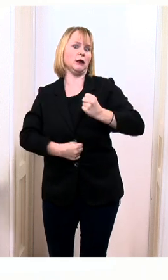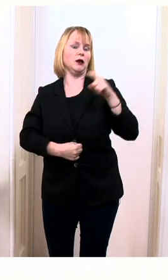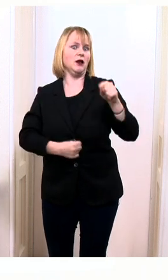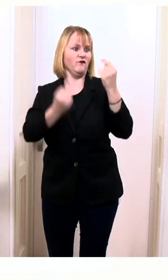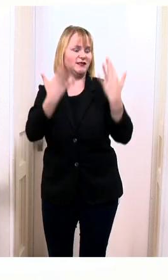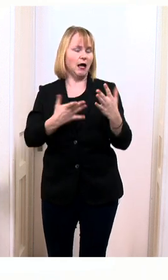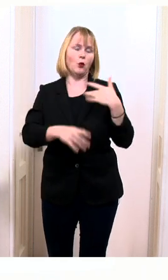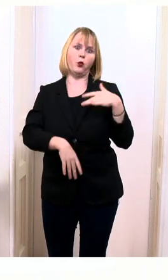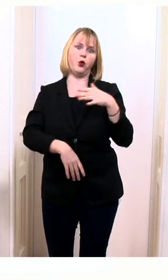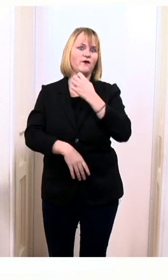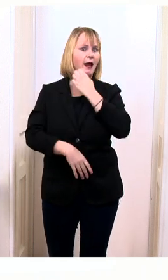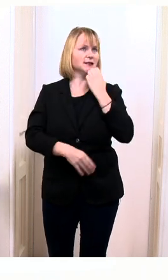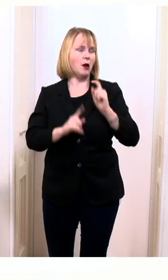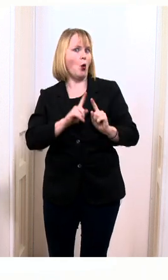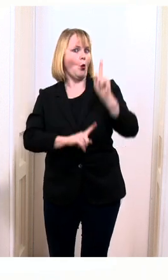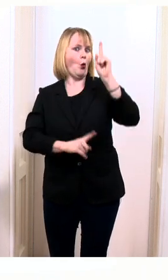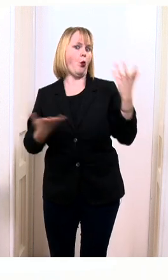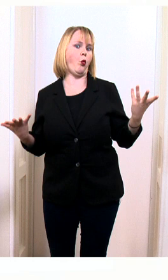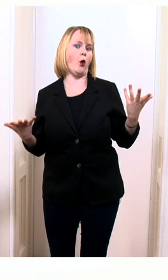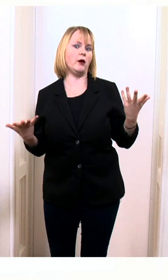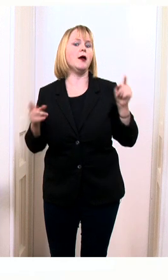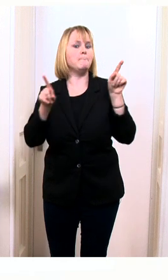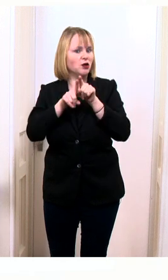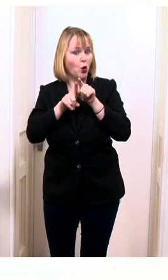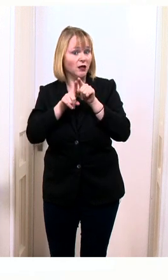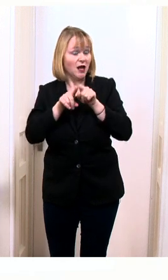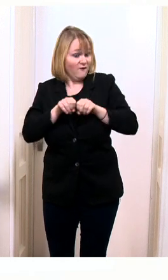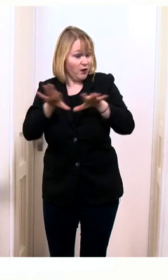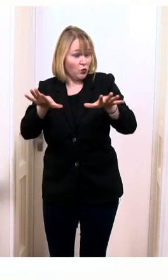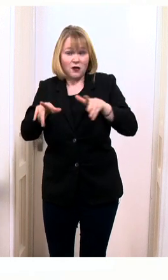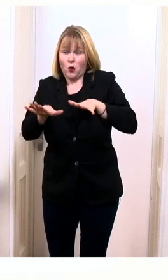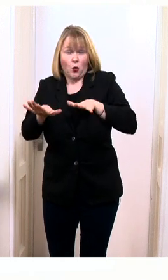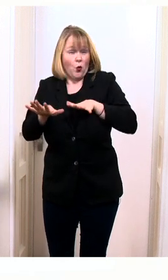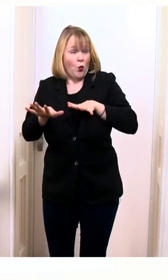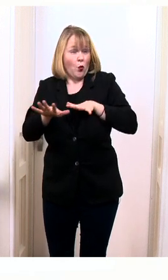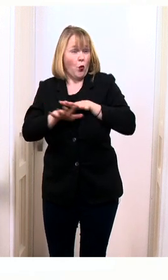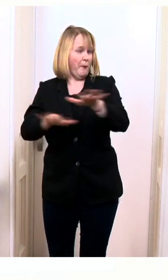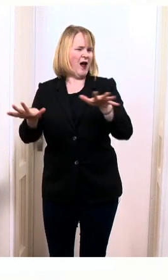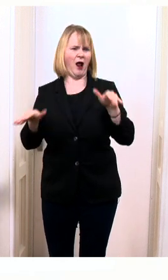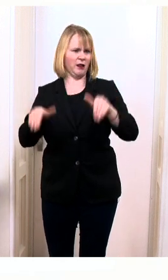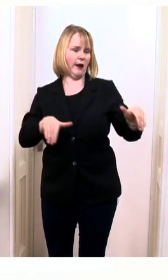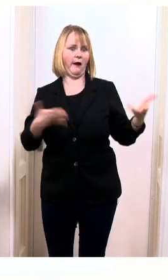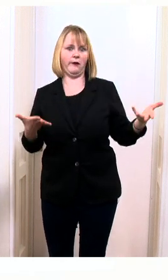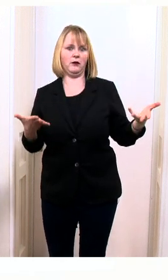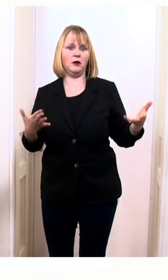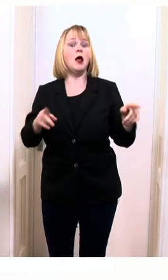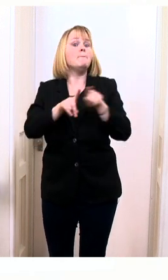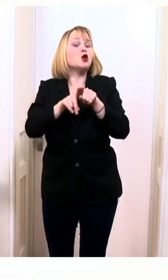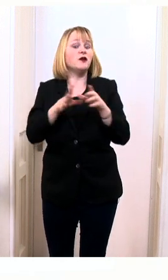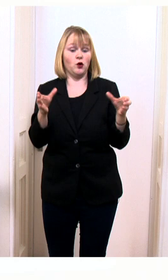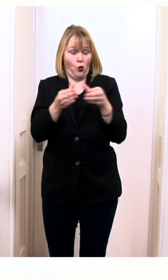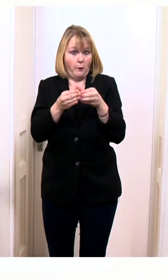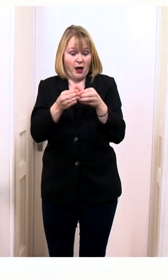Das heißt, das Virus ist überall. Es ist, wenn man eine Gruppe von